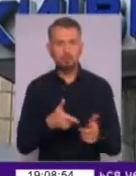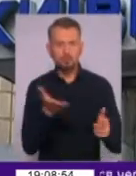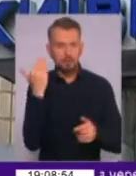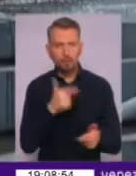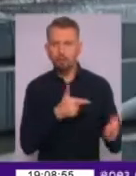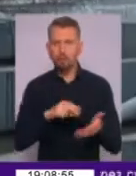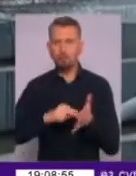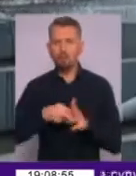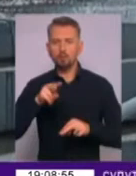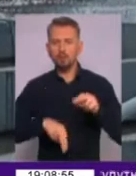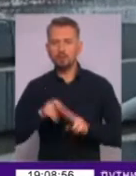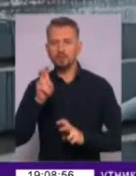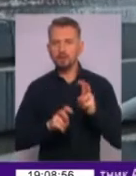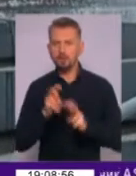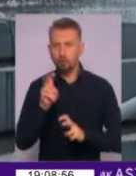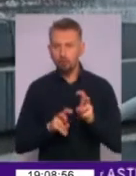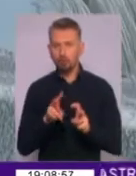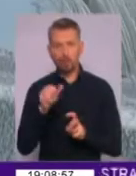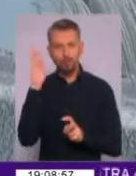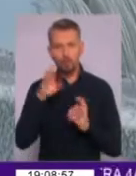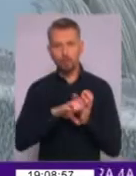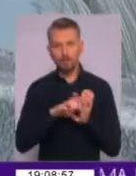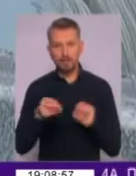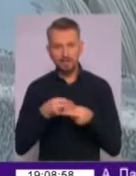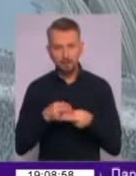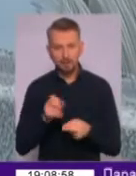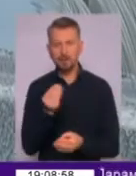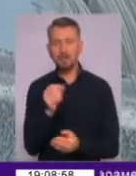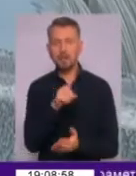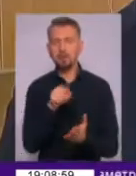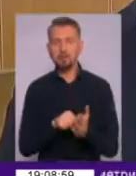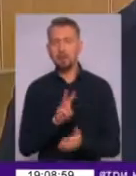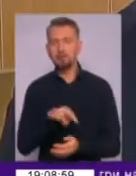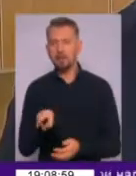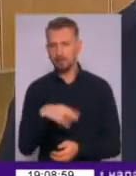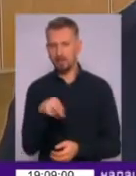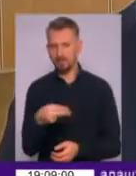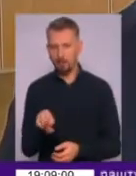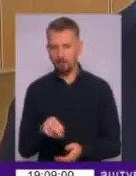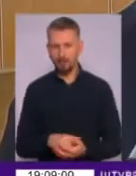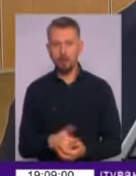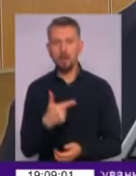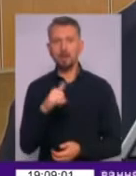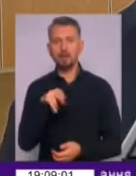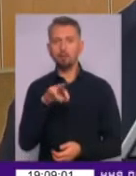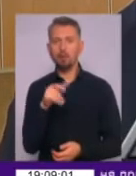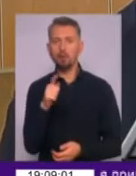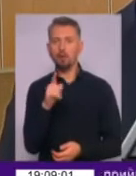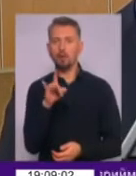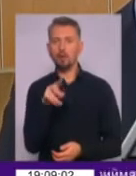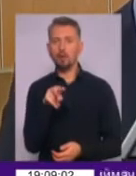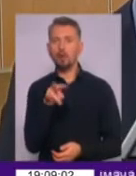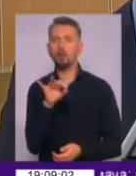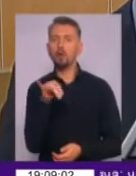план будівництва заводу гіпохлориду на водопровідній станції. Ціна питання – мільйони євро. Гіпохлорид натрію, той, який ми відчікуємо,